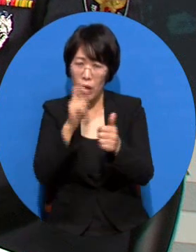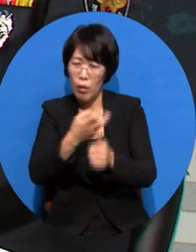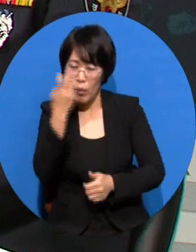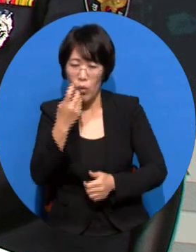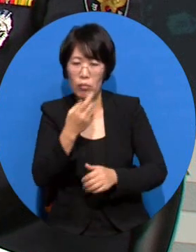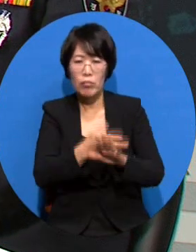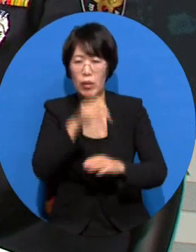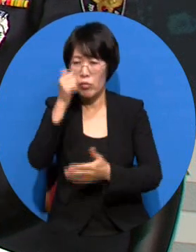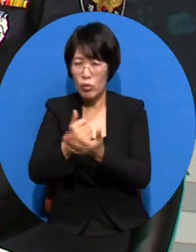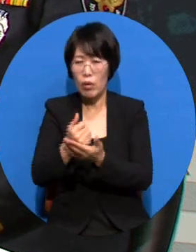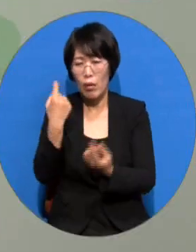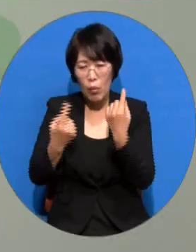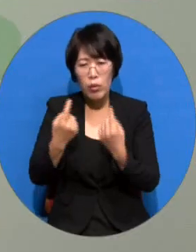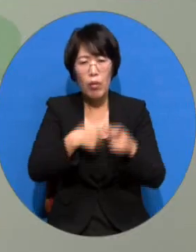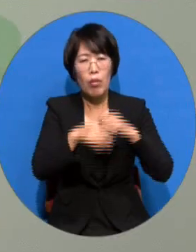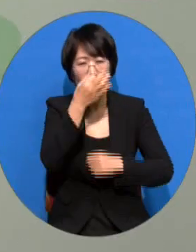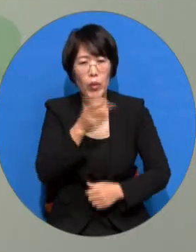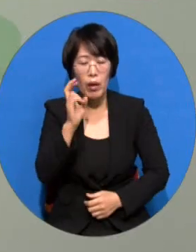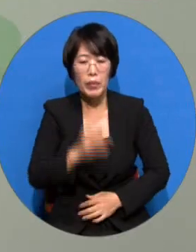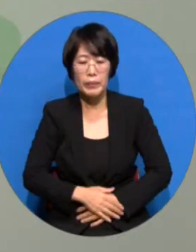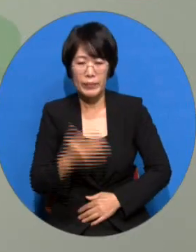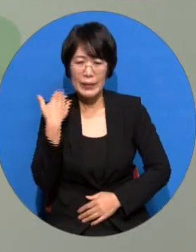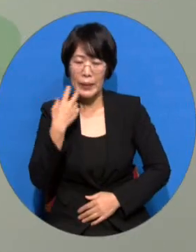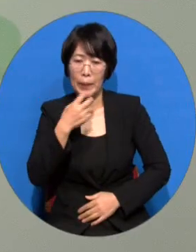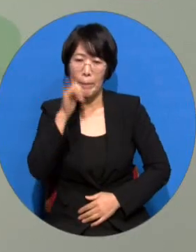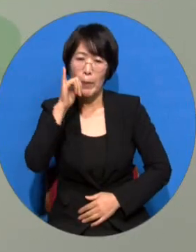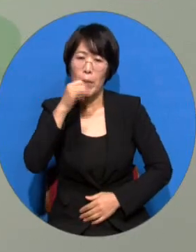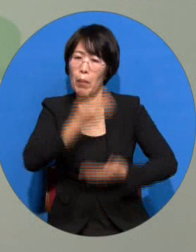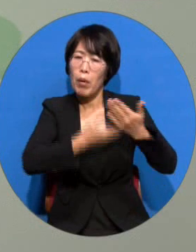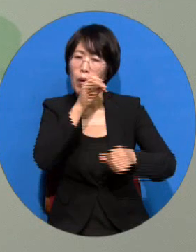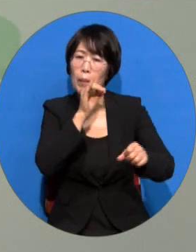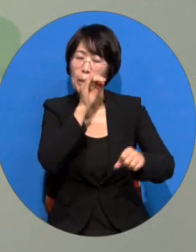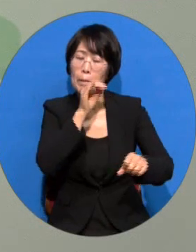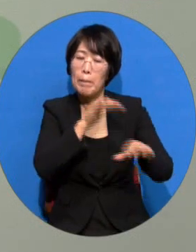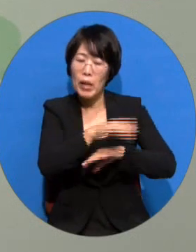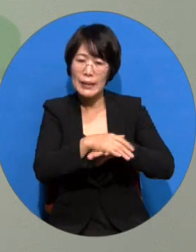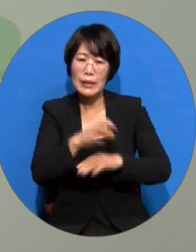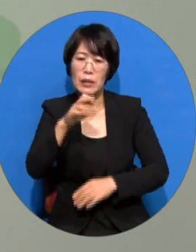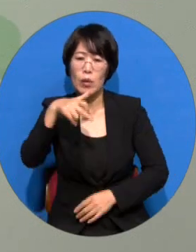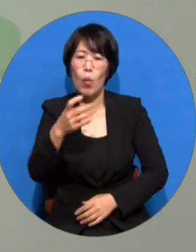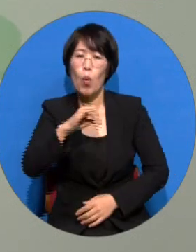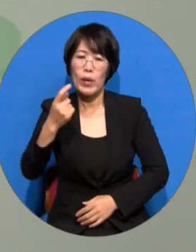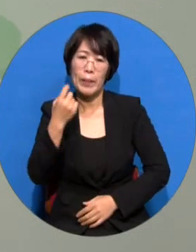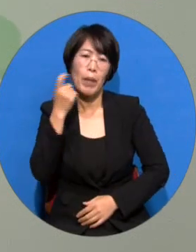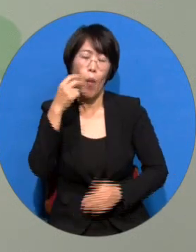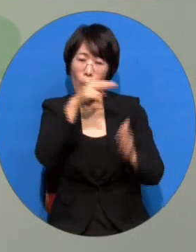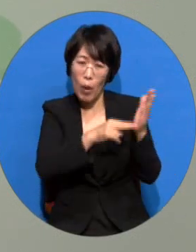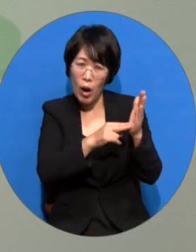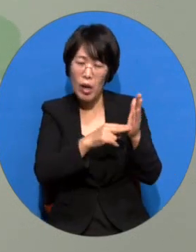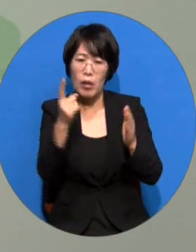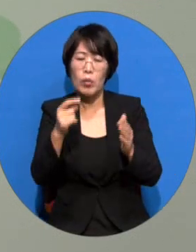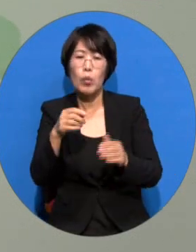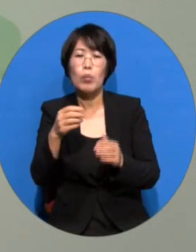범죄도 보다 더 힘드시겠어요 예를 들어 최근 마야 컬의 방식은 코인 구매대행 업체를 끼고 가상 화폐와 던지기